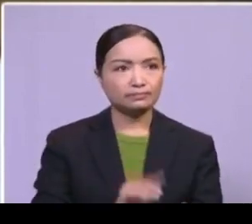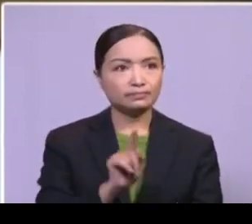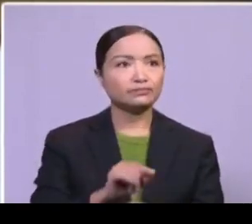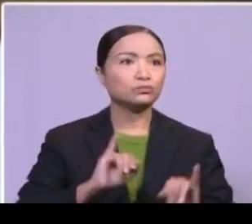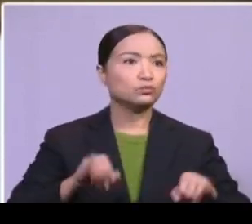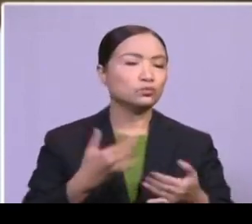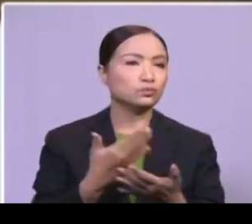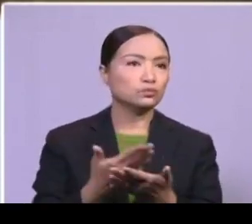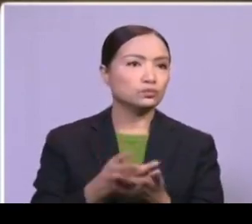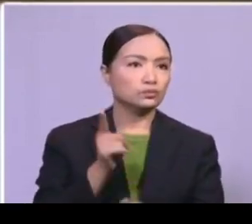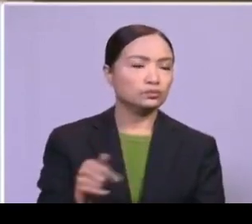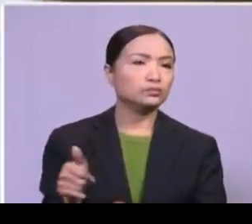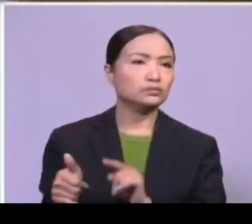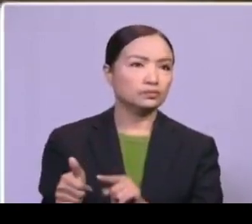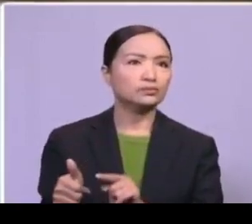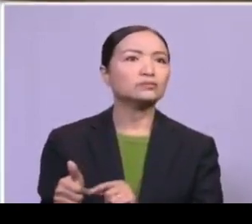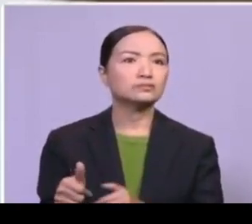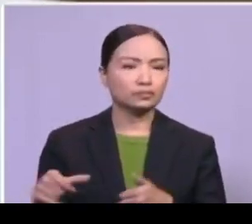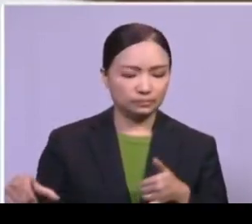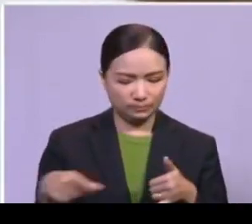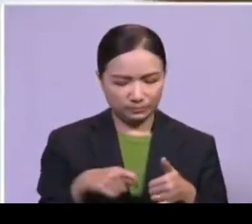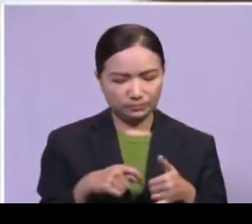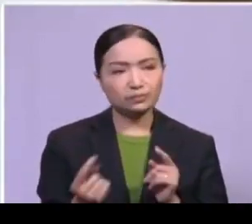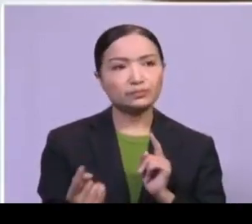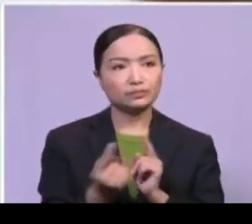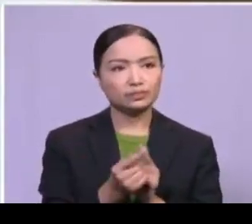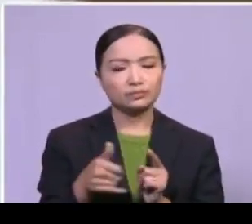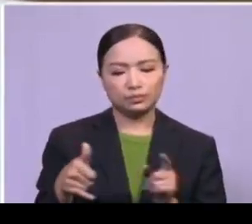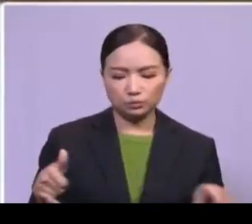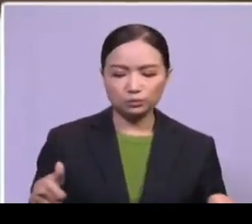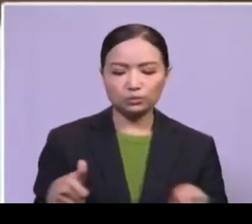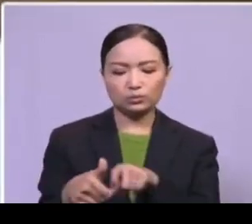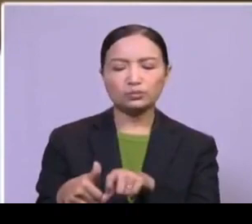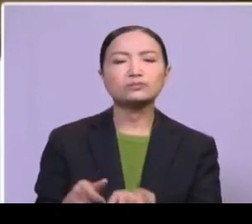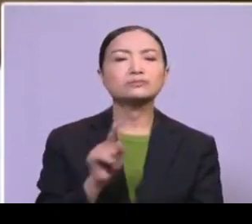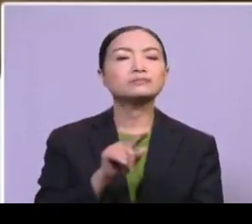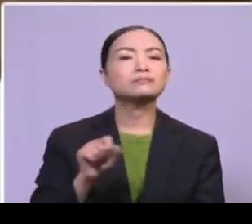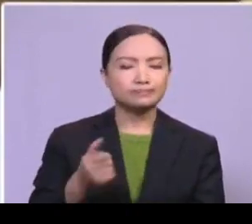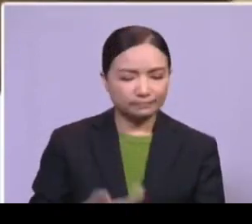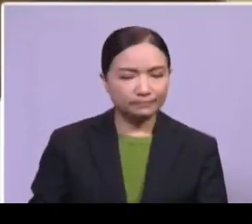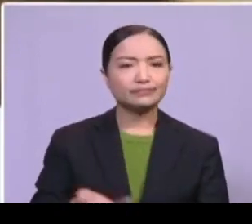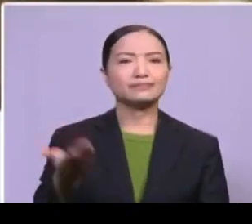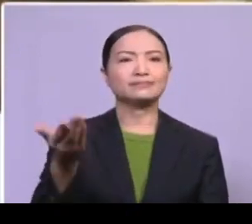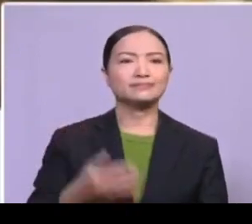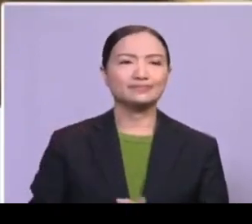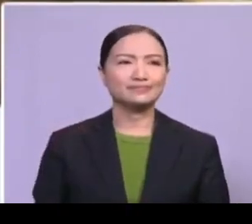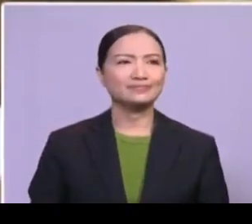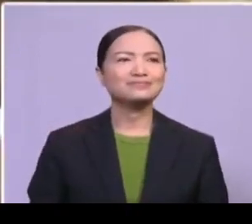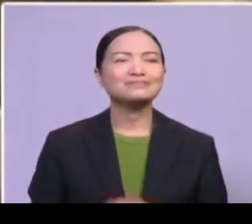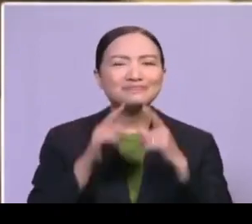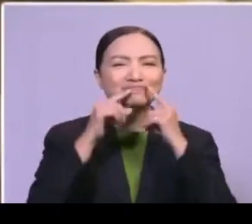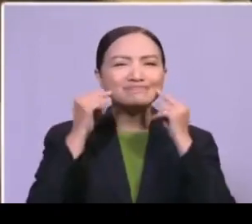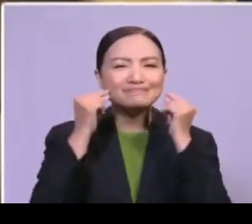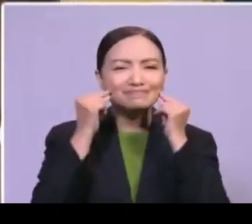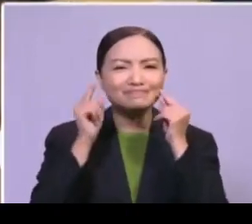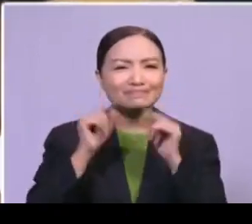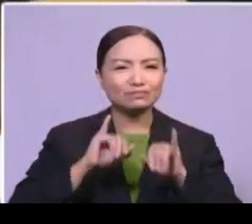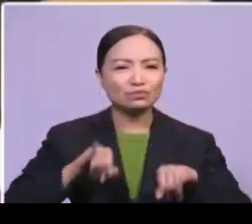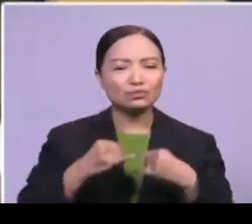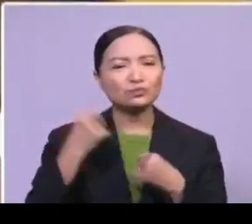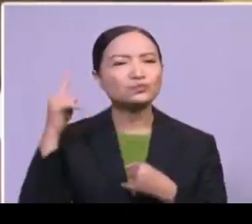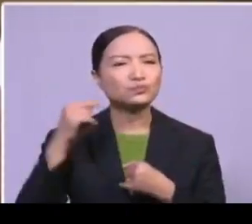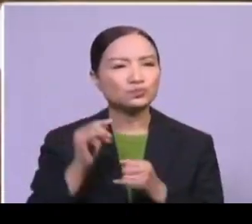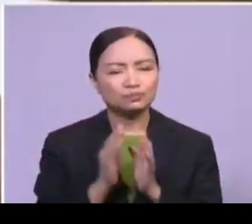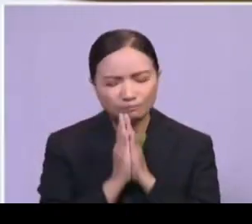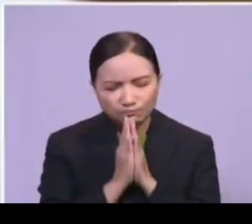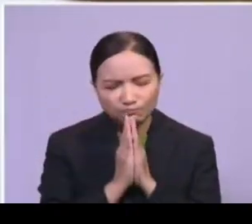จ้าของเงินที่โอนเงินมาผิดแล้วเนี่ยก่อนจะโอนเงินกลับไปให้ 100,000 บาทคืนให้กับเจ้าของเนี่ยหัวยิ้มเลย ใช่ ขอบคุณเล